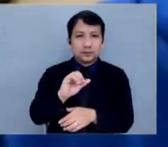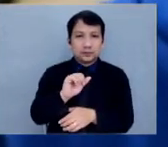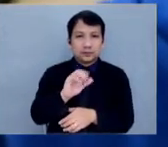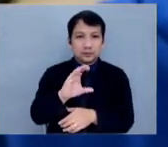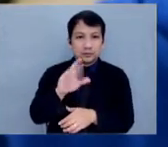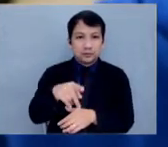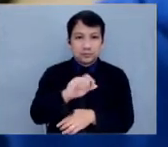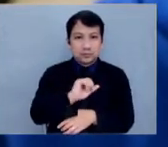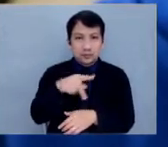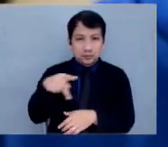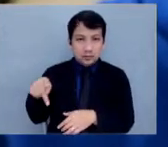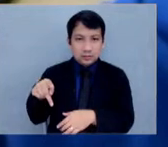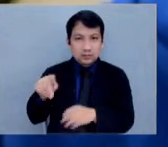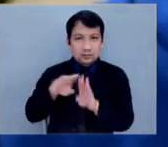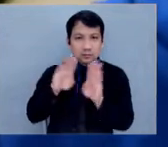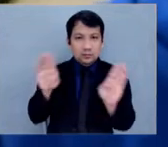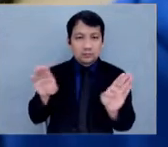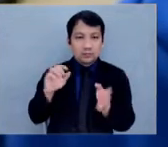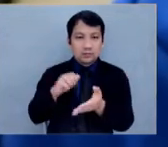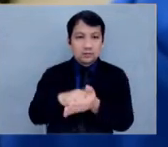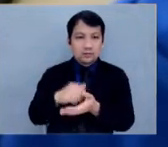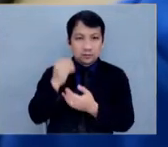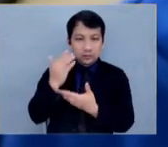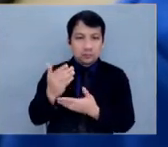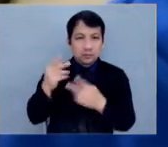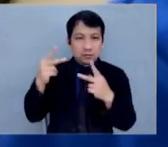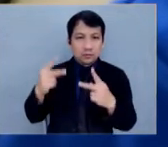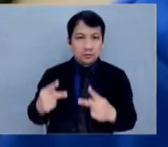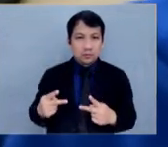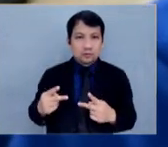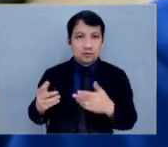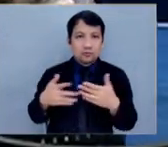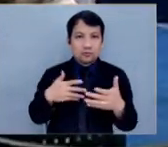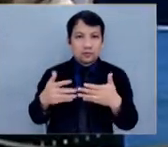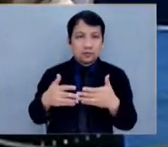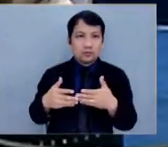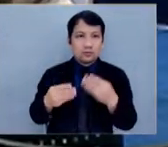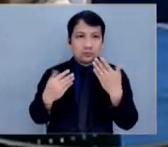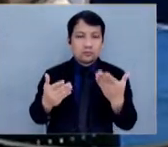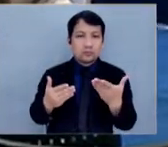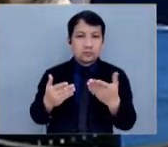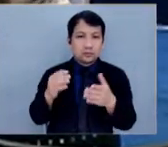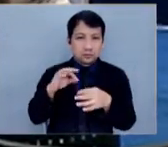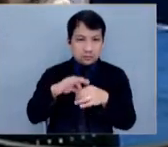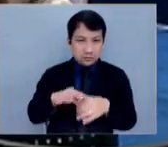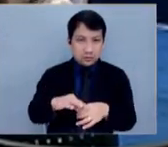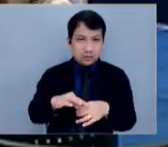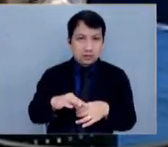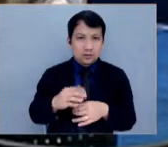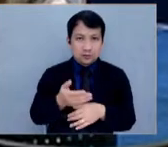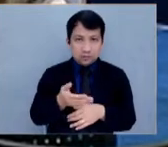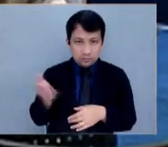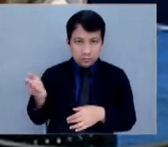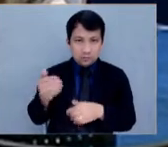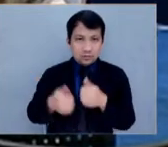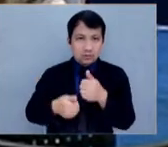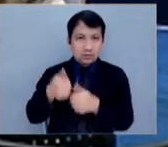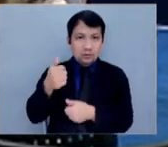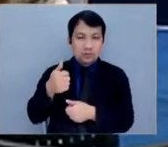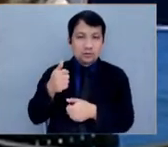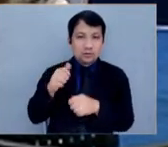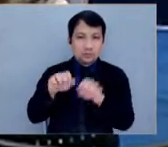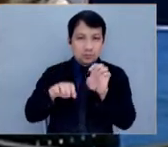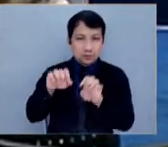pwedeng buksan at mag-enroll online sa website kahit anong gadget ang gamit ng botante. Sakaling makapasa sa evaluation, ang